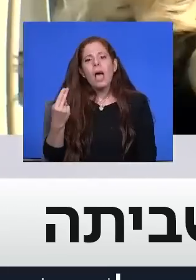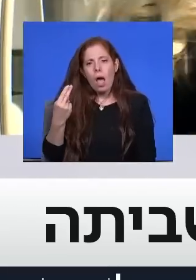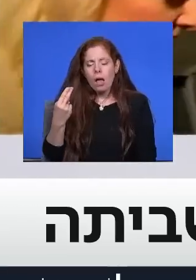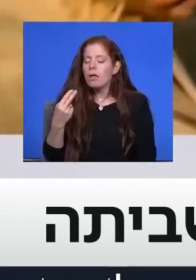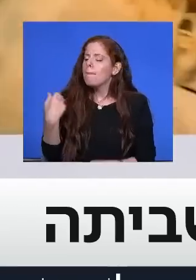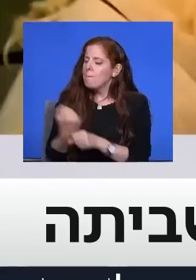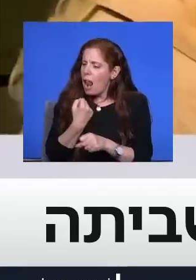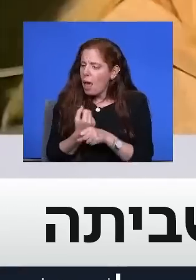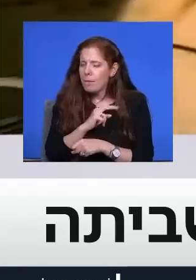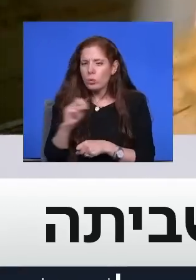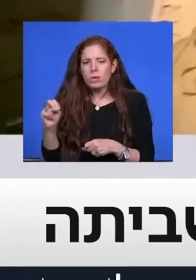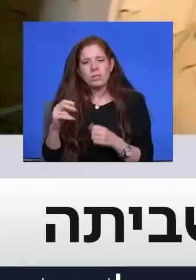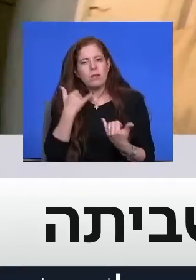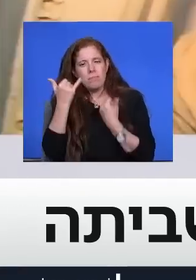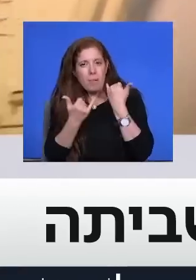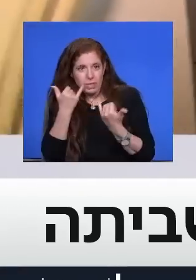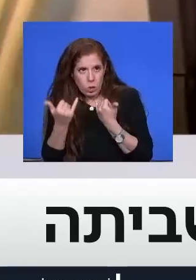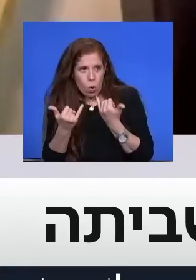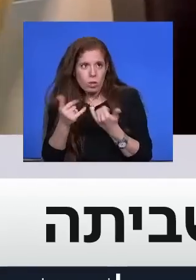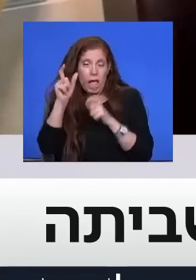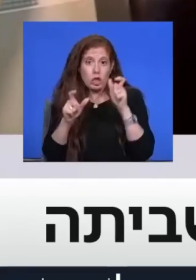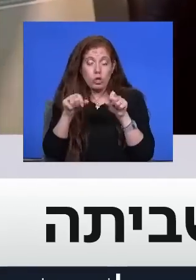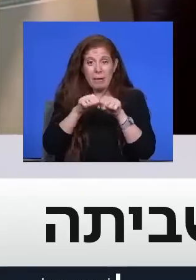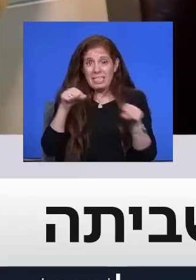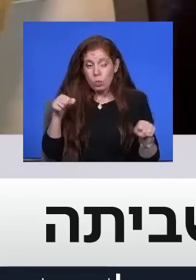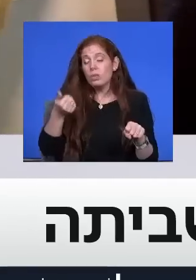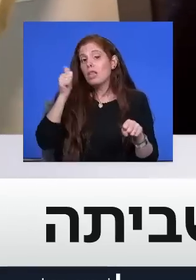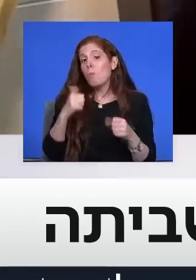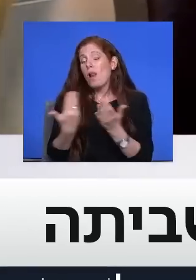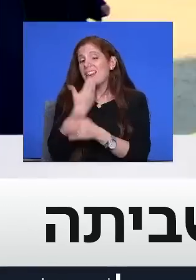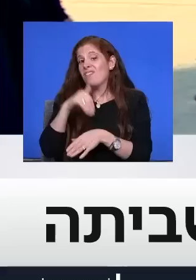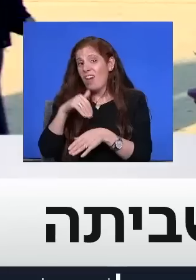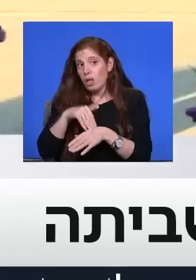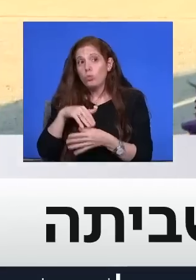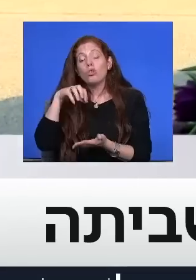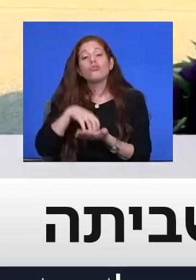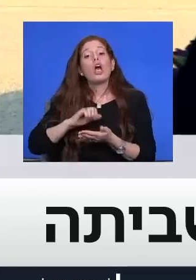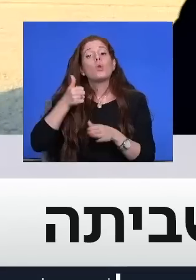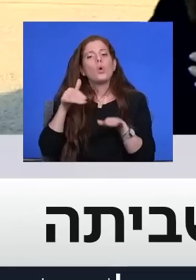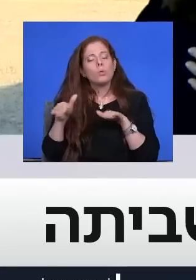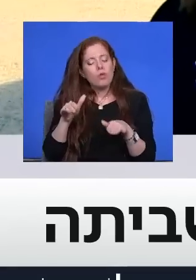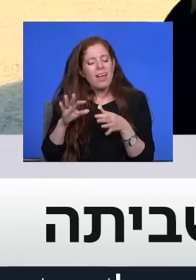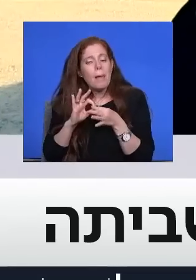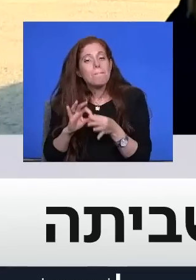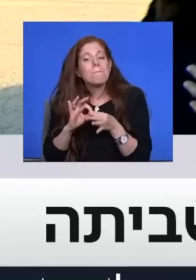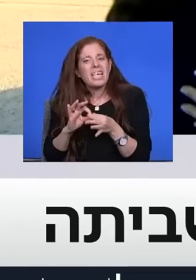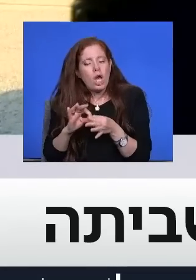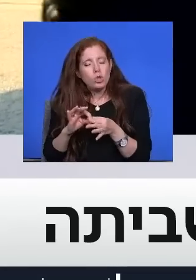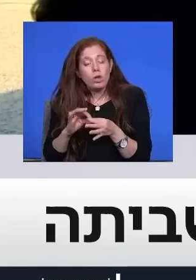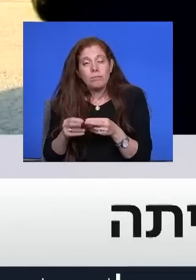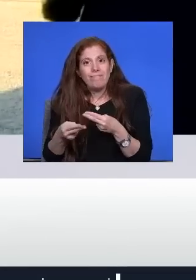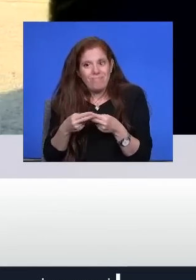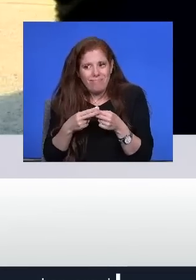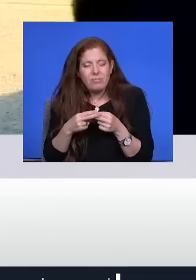הזה, הרימה שיחות לגורמים בהסתדרות. אתמול דיווחנו כאן במהדורה של לשכת ראש הממשלה, עמדה בקשר קרוב מאוד עם